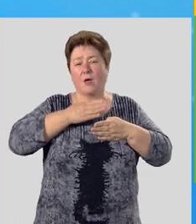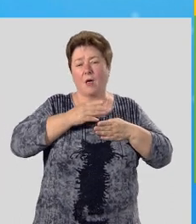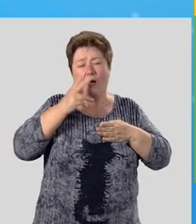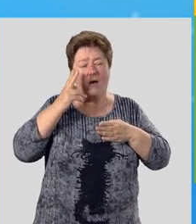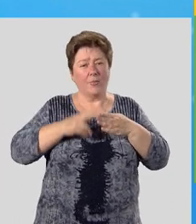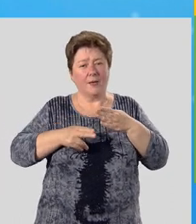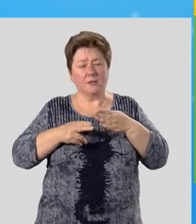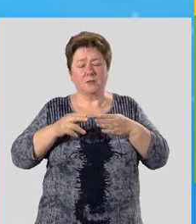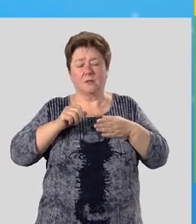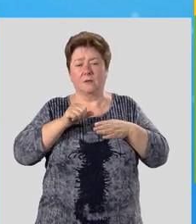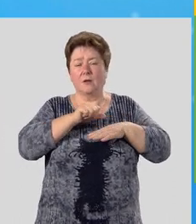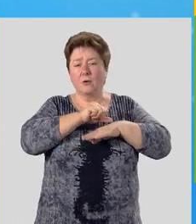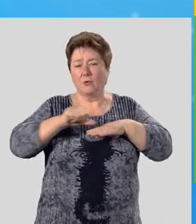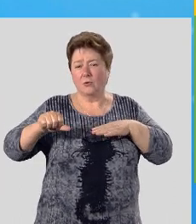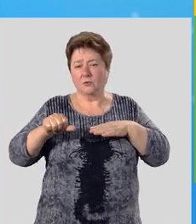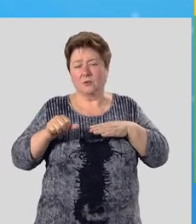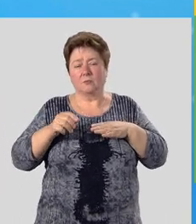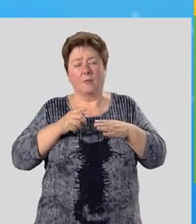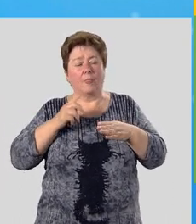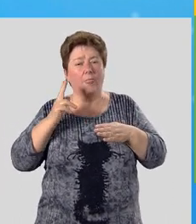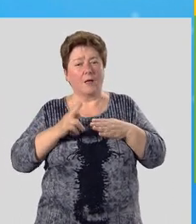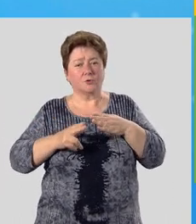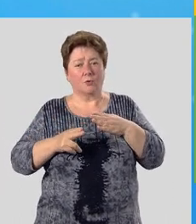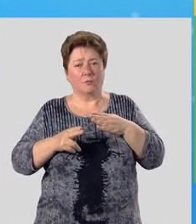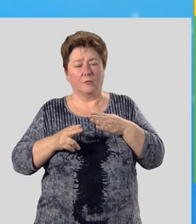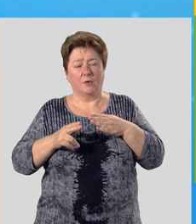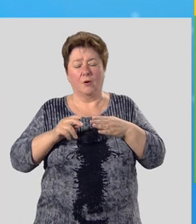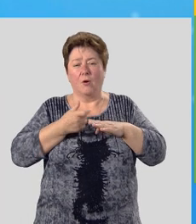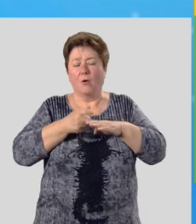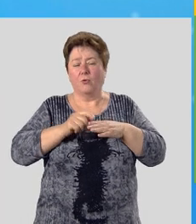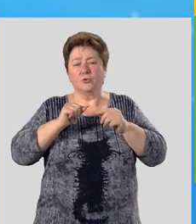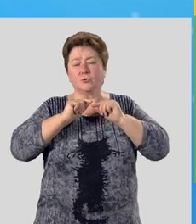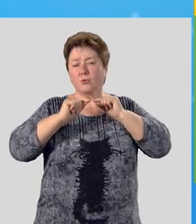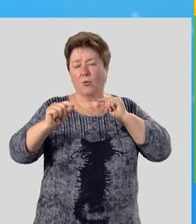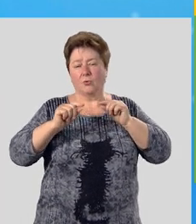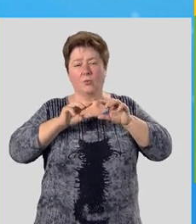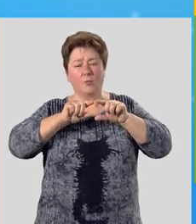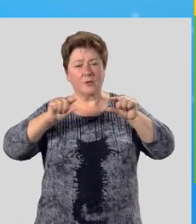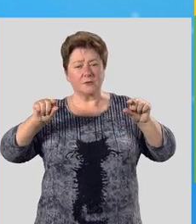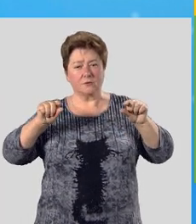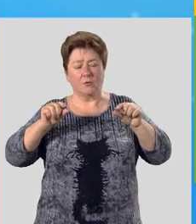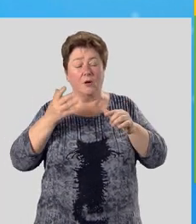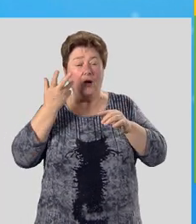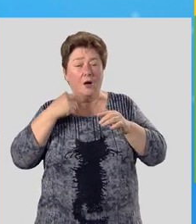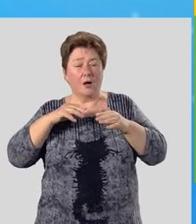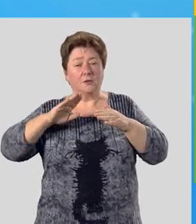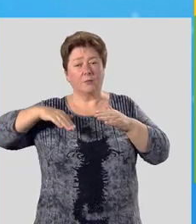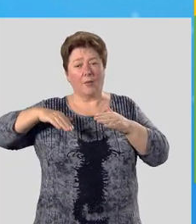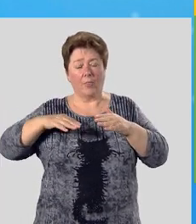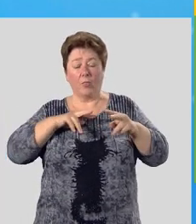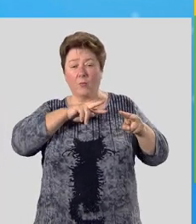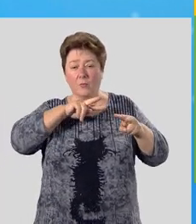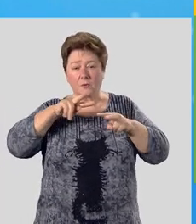отрезал от него острым, как бритва, перочинным ножом очень тонкую пластинку. Когда затем я